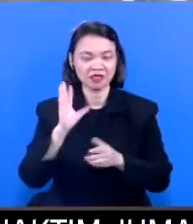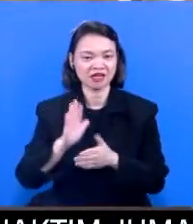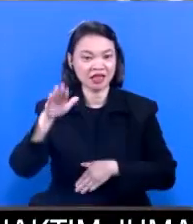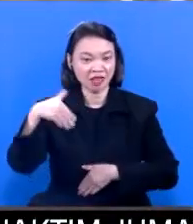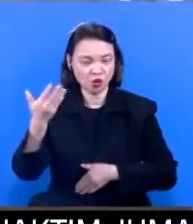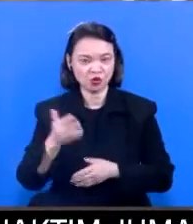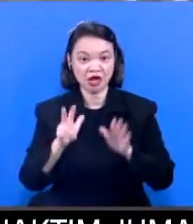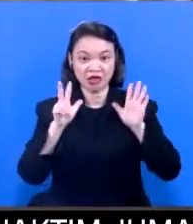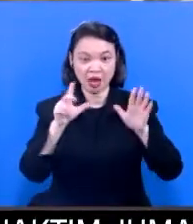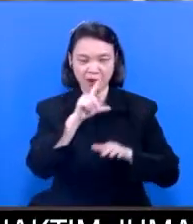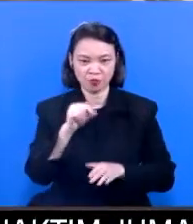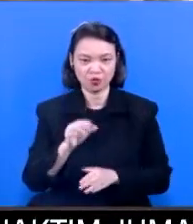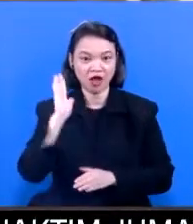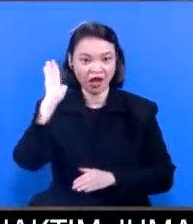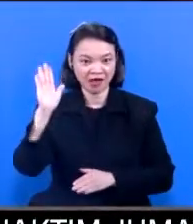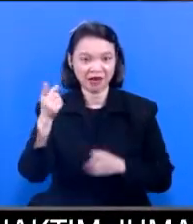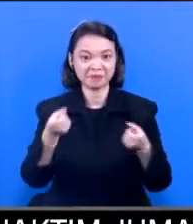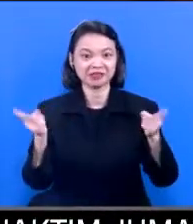selangkah lagi menjadi seorang mahasiswi.